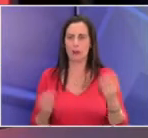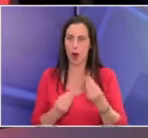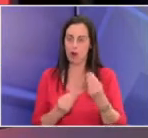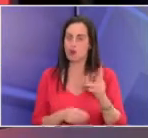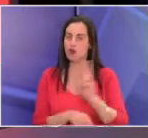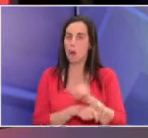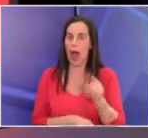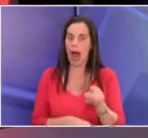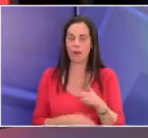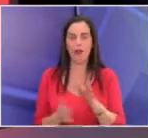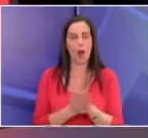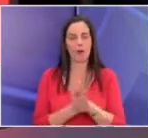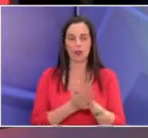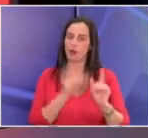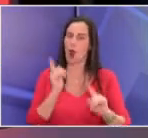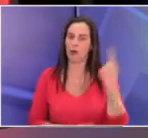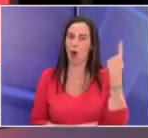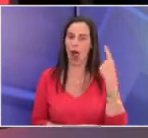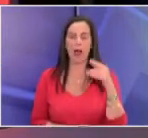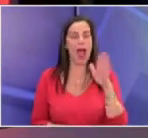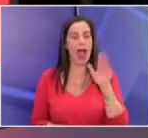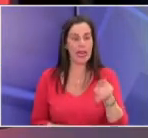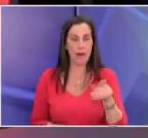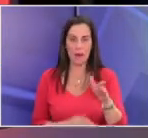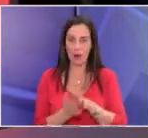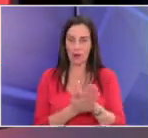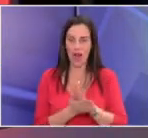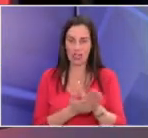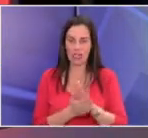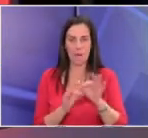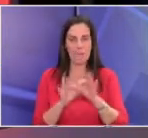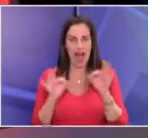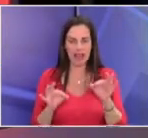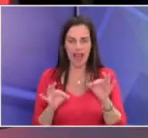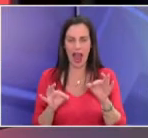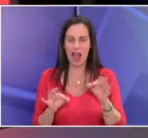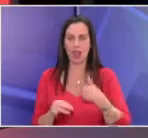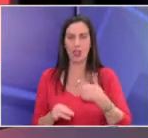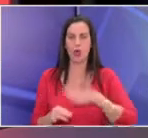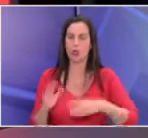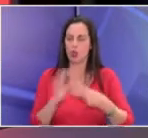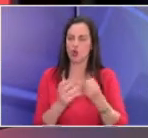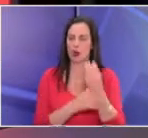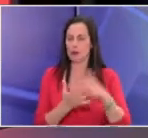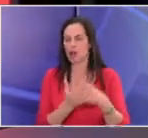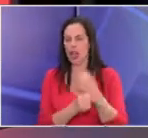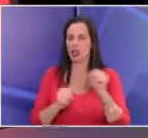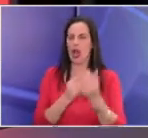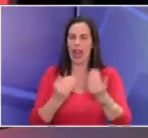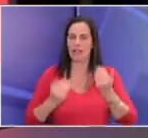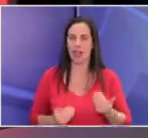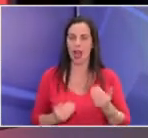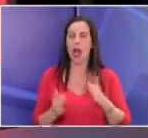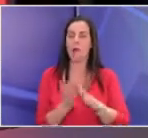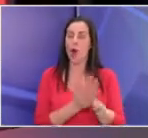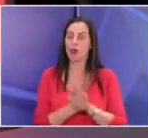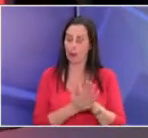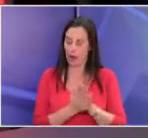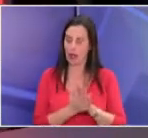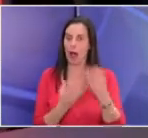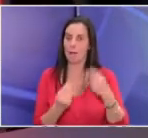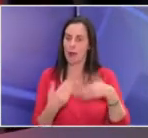יותר נכון. כל אסיר משוקם, משלם מיסים, עובד, אולי, משתלב בחברה. אולי בעצם מי שאתם צריכים לשקם זה את החברה הישראלית